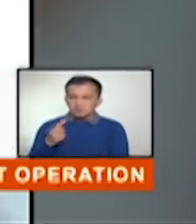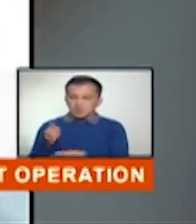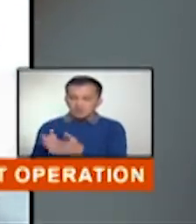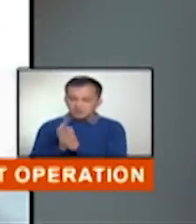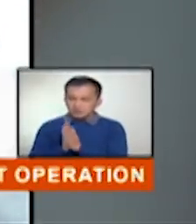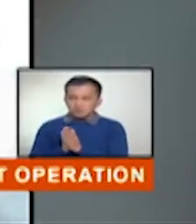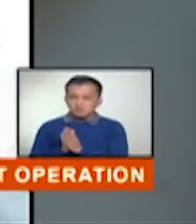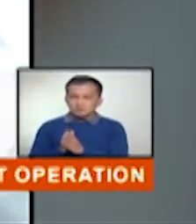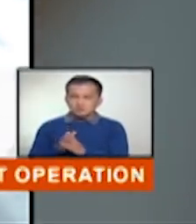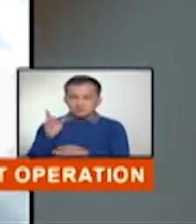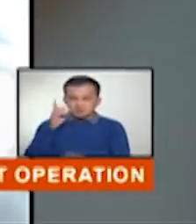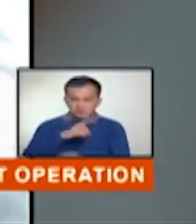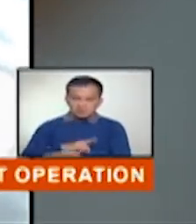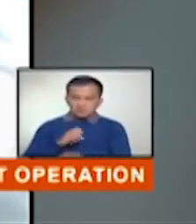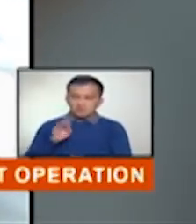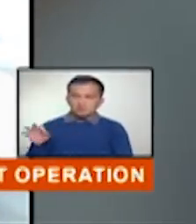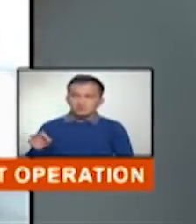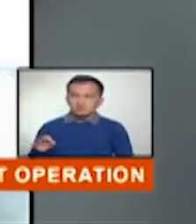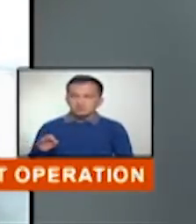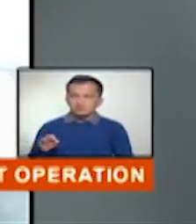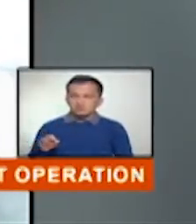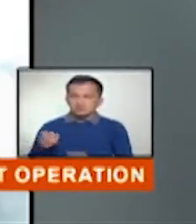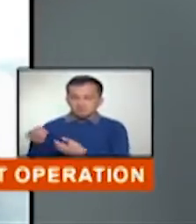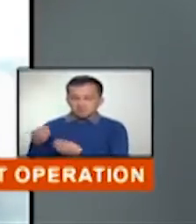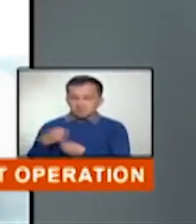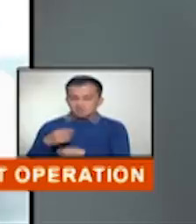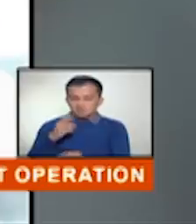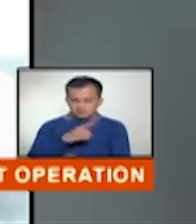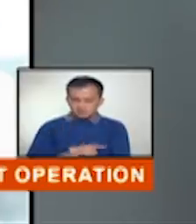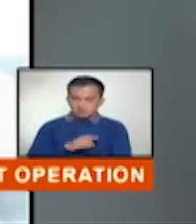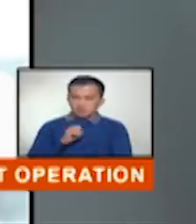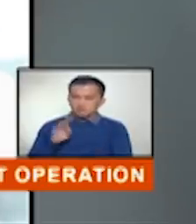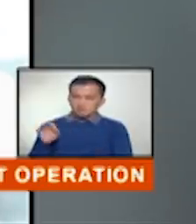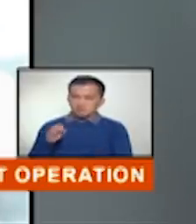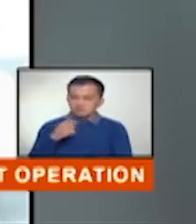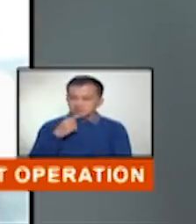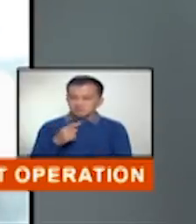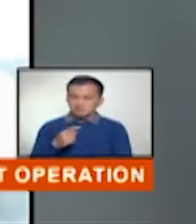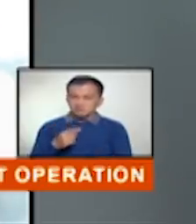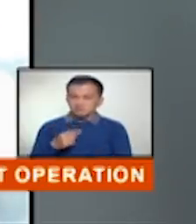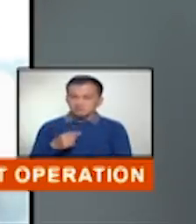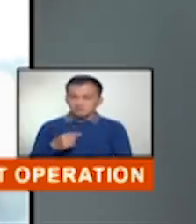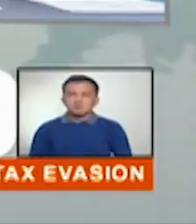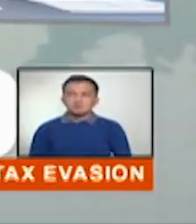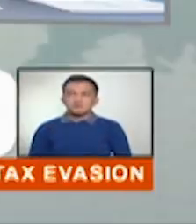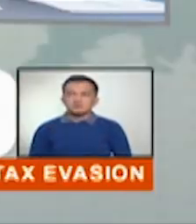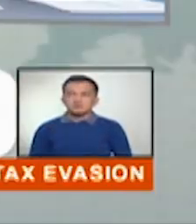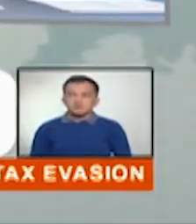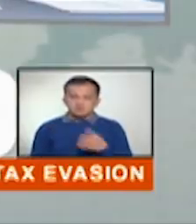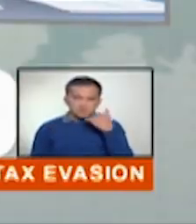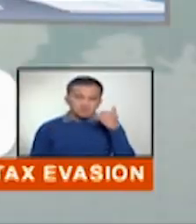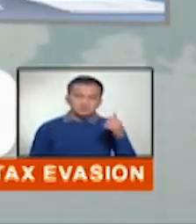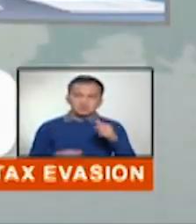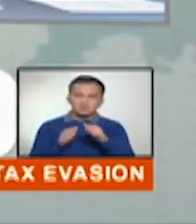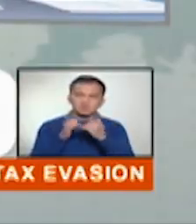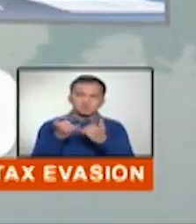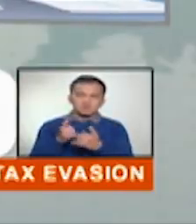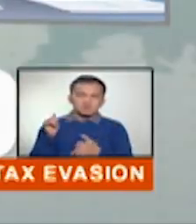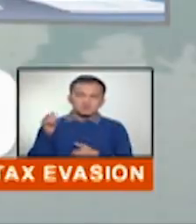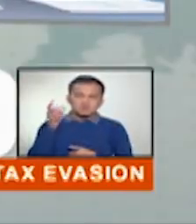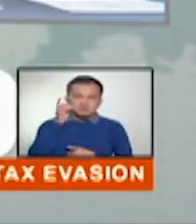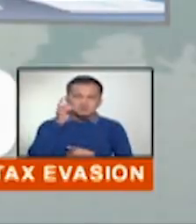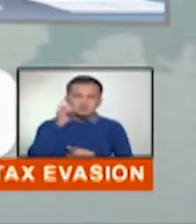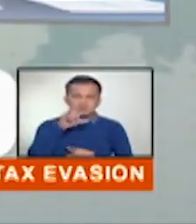kanila ang diyop. Bigyan naman nila ako ng diyop kasi masama yung pakiramdam ko. Tinawagan po namin ang agency ni